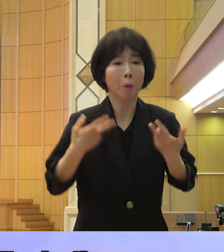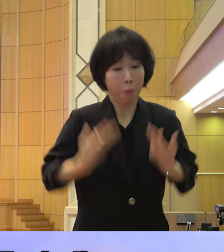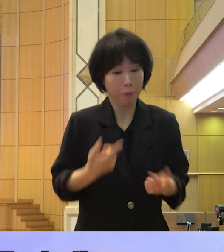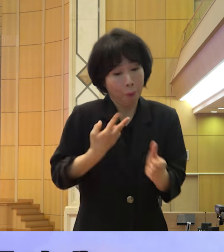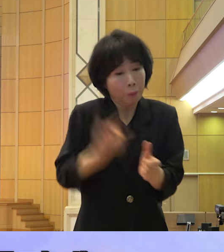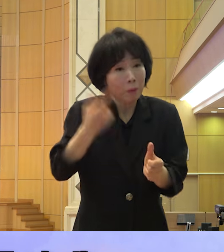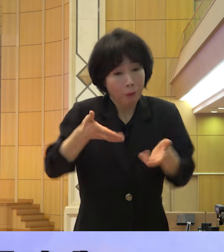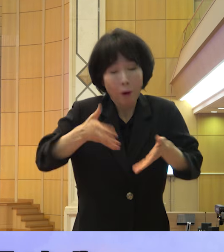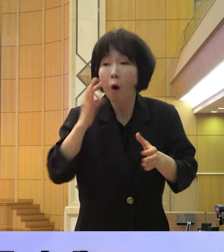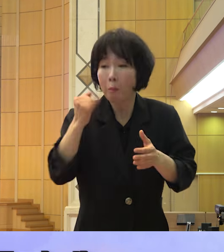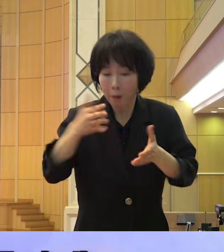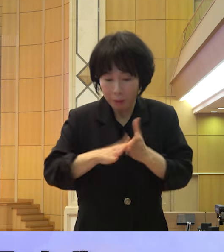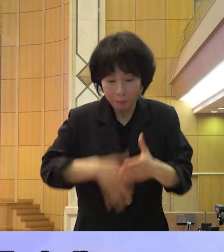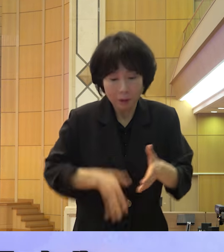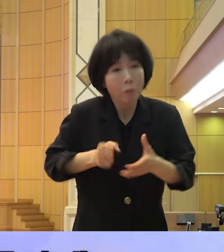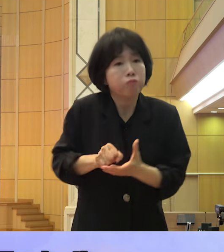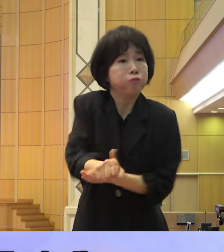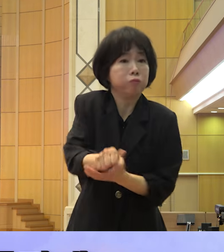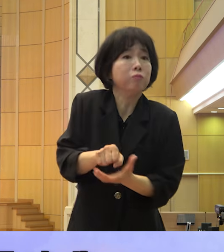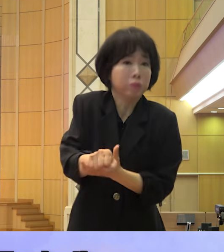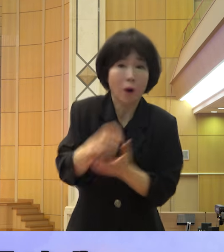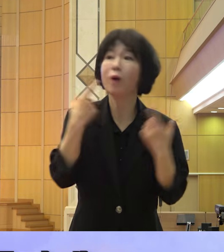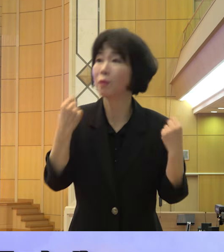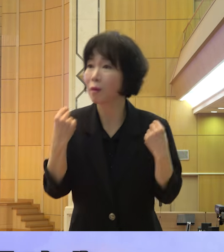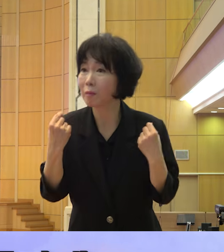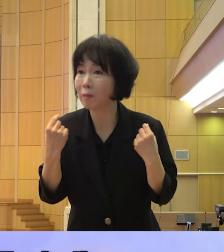그냥 하늘에서 뚝 떨어지거나 땅에 솟아난 사람은 없지요.